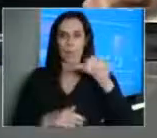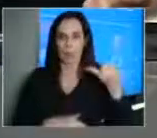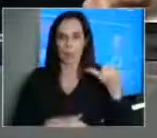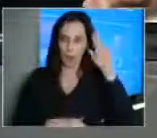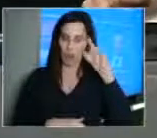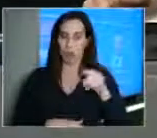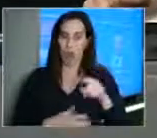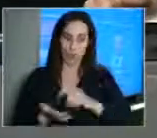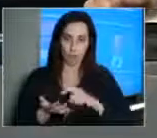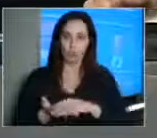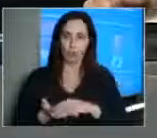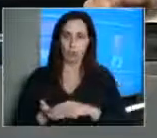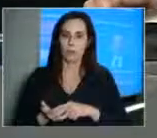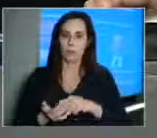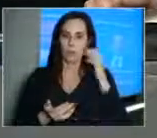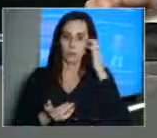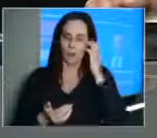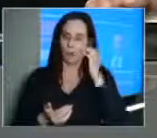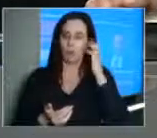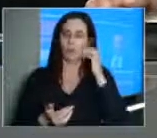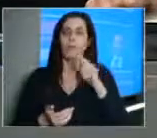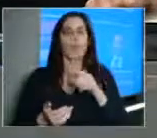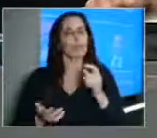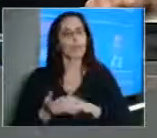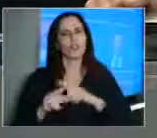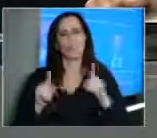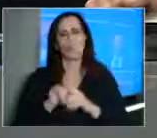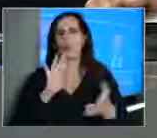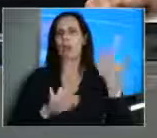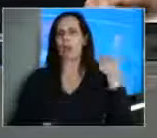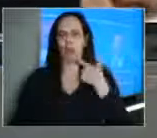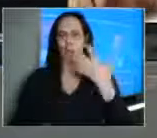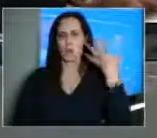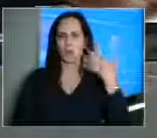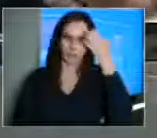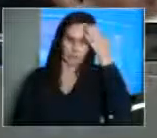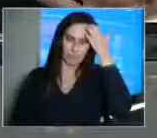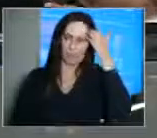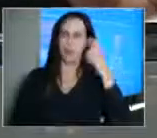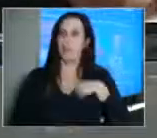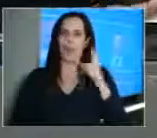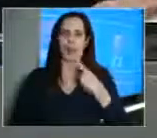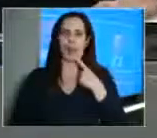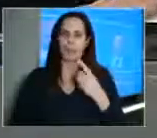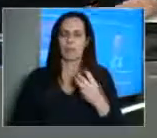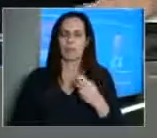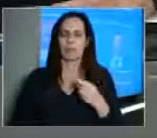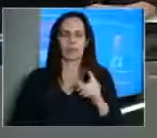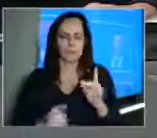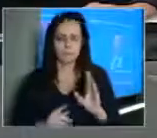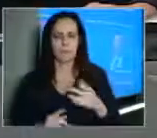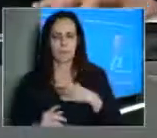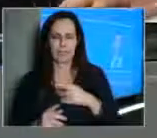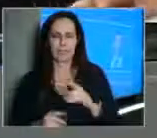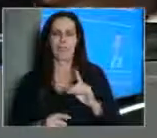מאחורינו ומאיתה גאה כמו גאווה בליכוד, הם אחרות מה שהם היו לפני לדוגמה 5 שנים, ואני חייב עכשיו להתייחס למה שהוא אמר, כי זה חשוב.